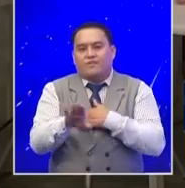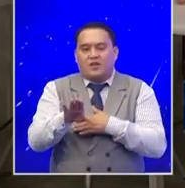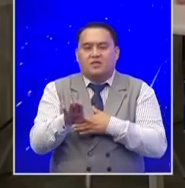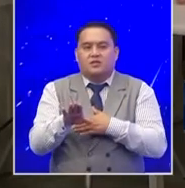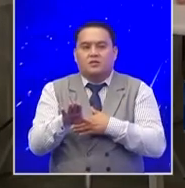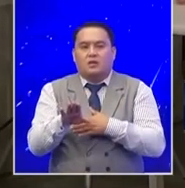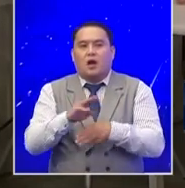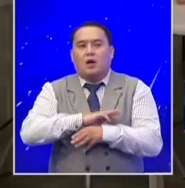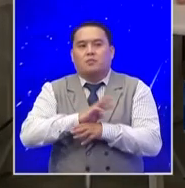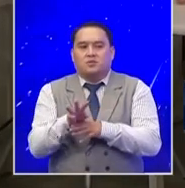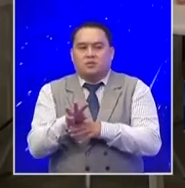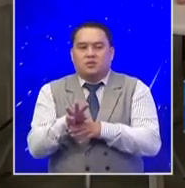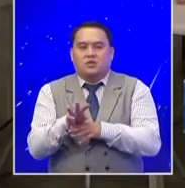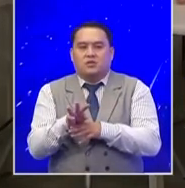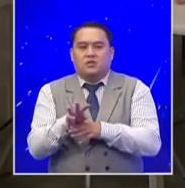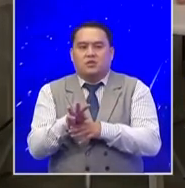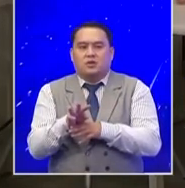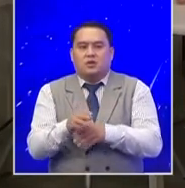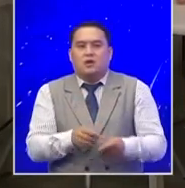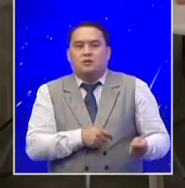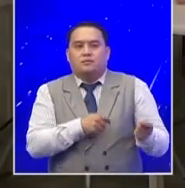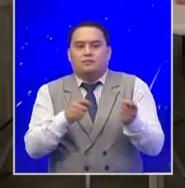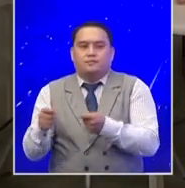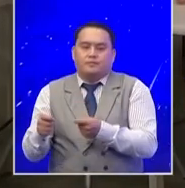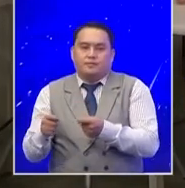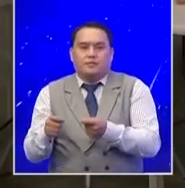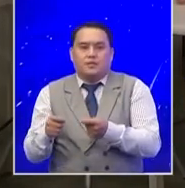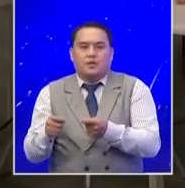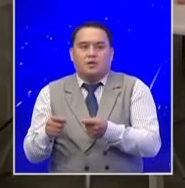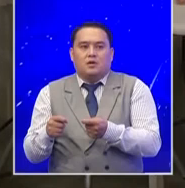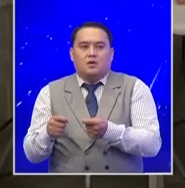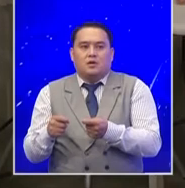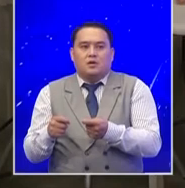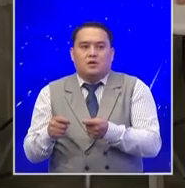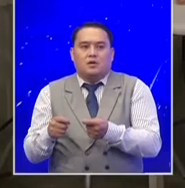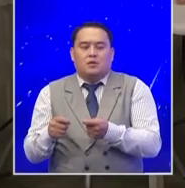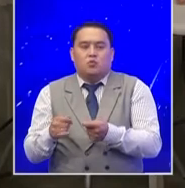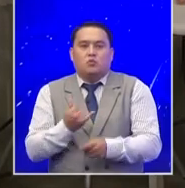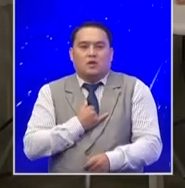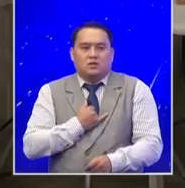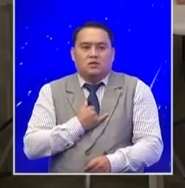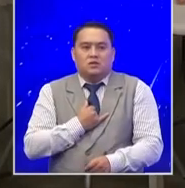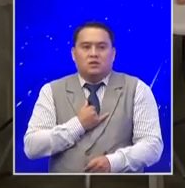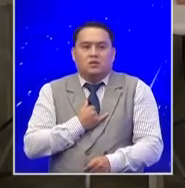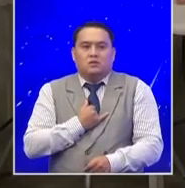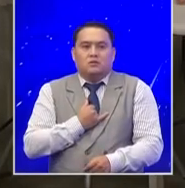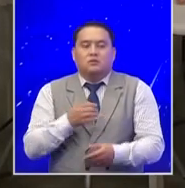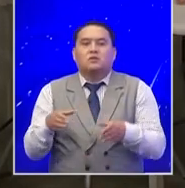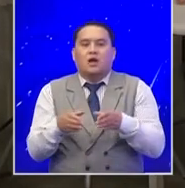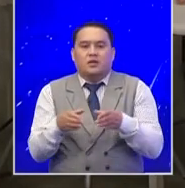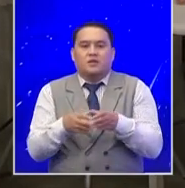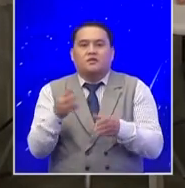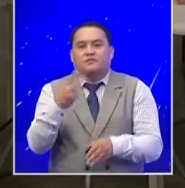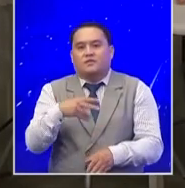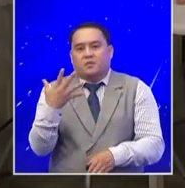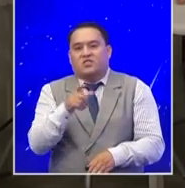спецконтингент обеспечили, значит, достаточно достойными ребятами. То есть у нас коллектив порядка 25